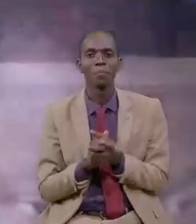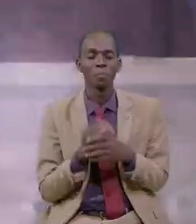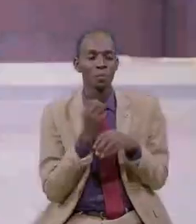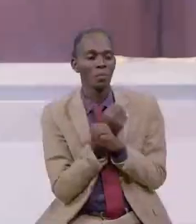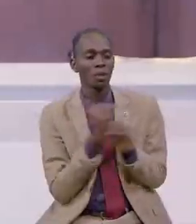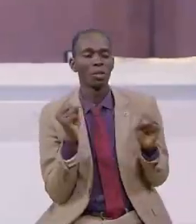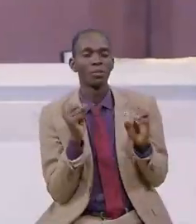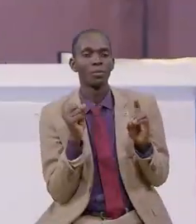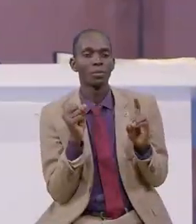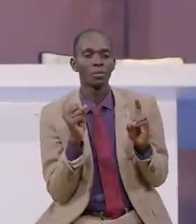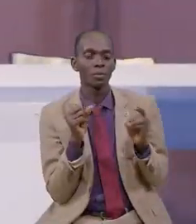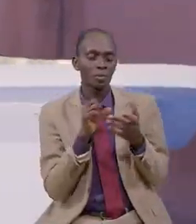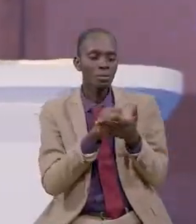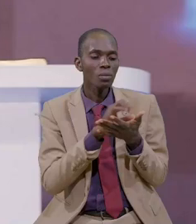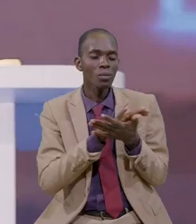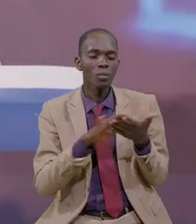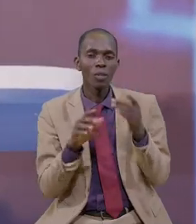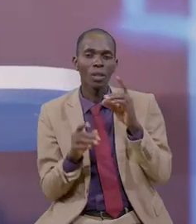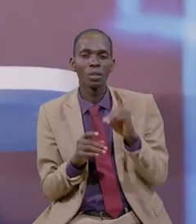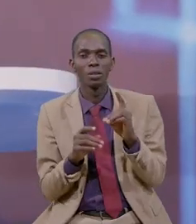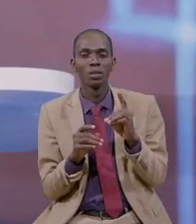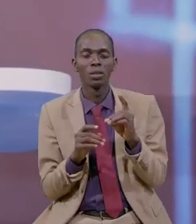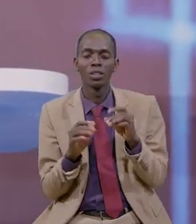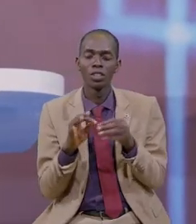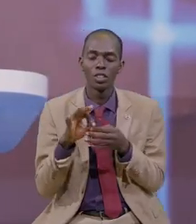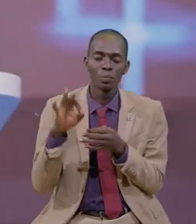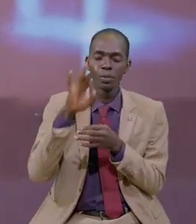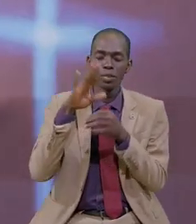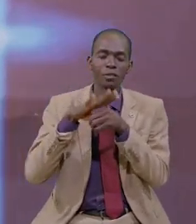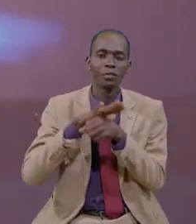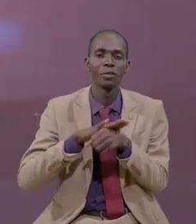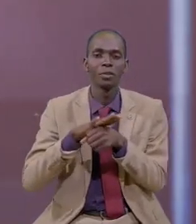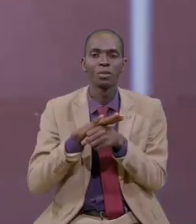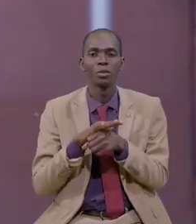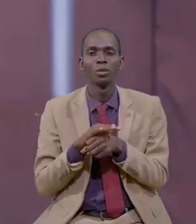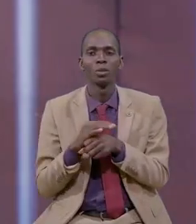Sauvé, sanctifié, rempli de l'esprit.